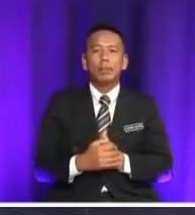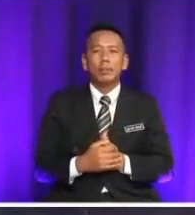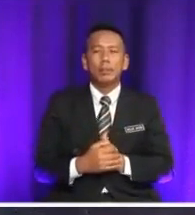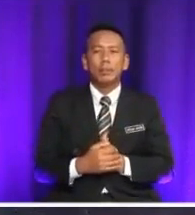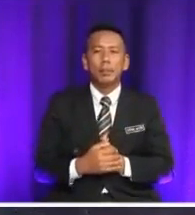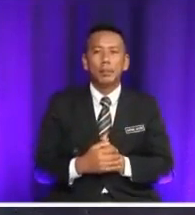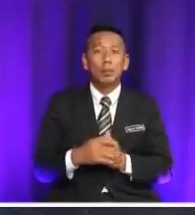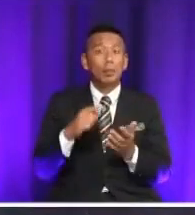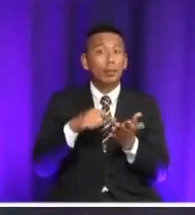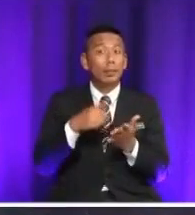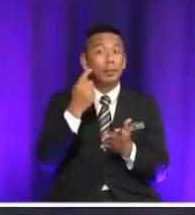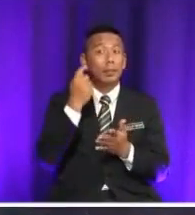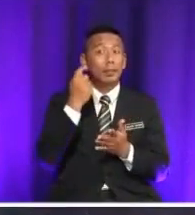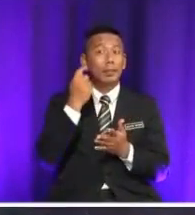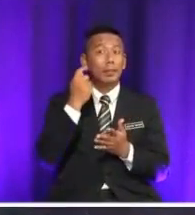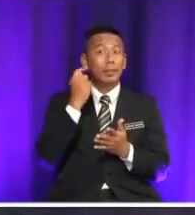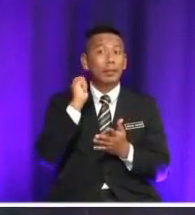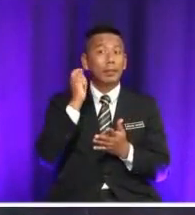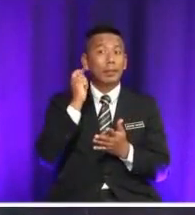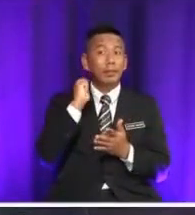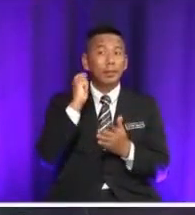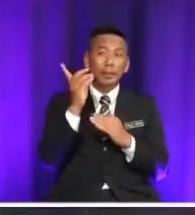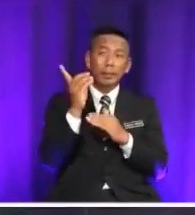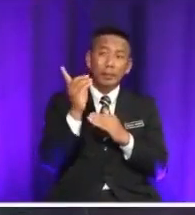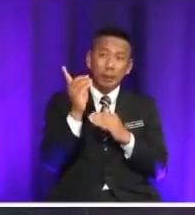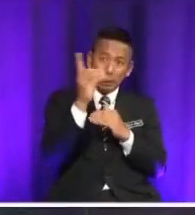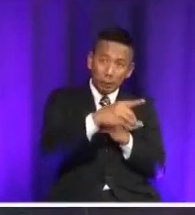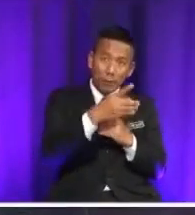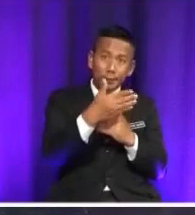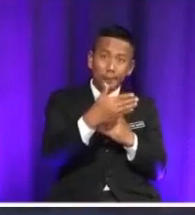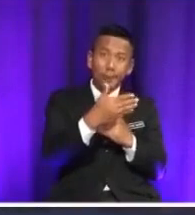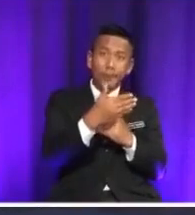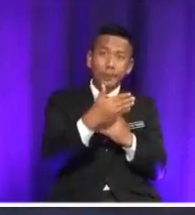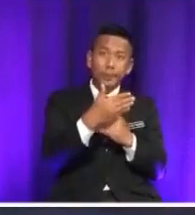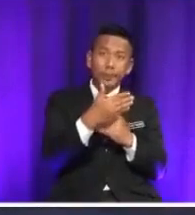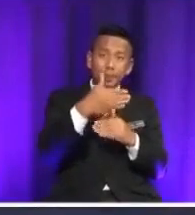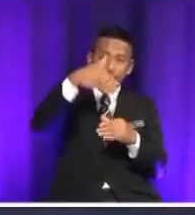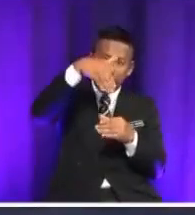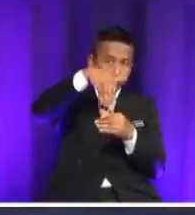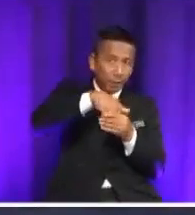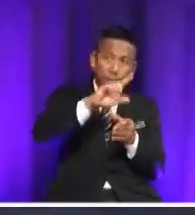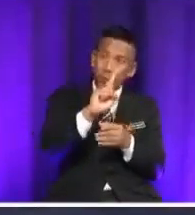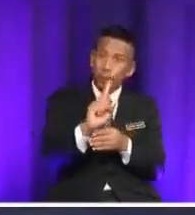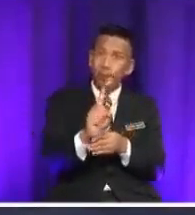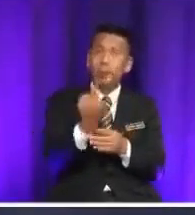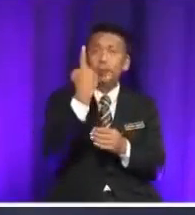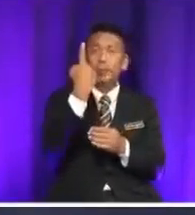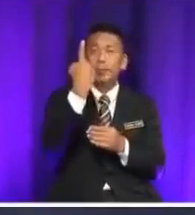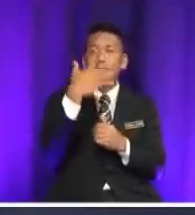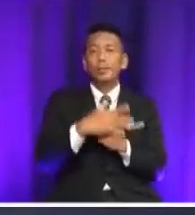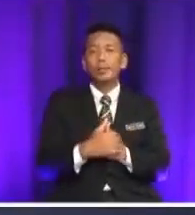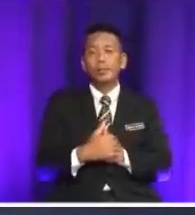tadi Oh ini yang ini yang ada di depan oke langsung kita silika masukkan ke